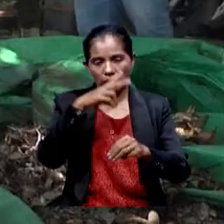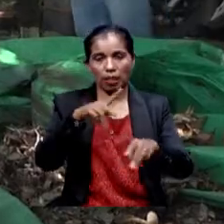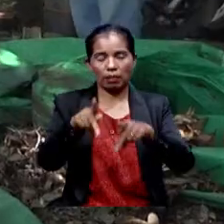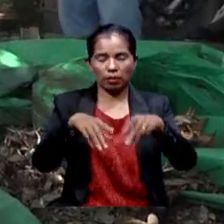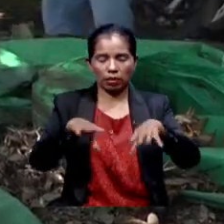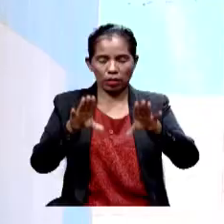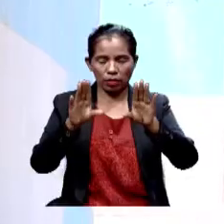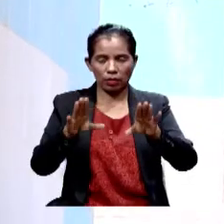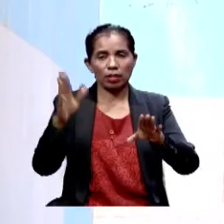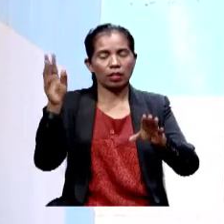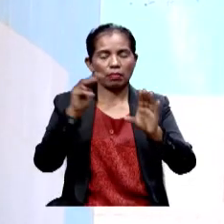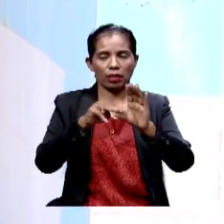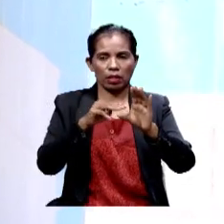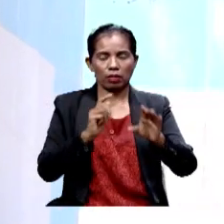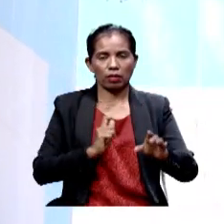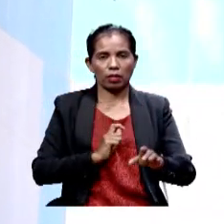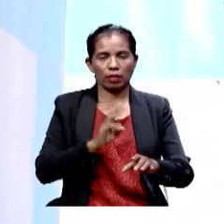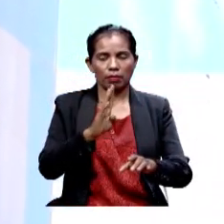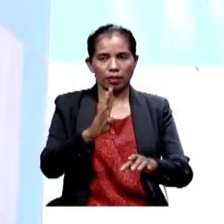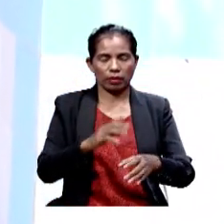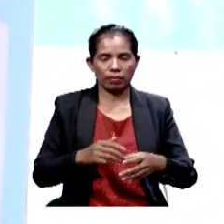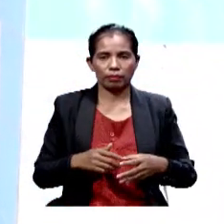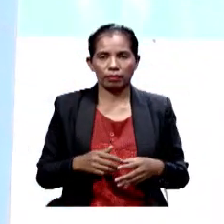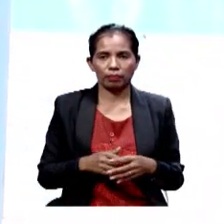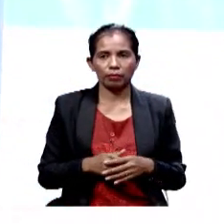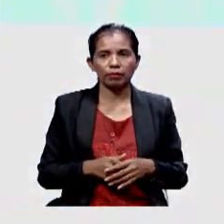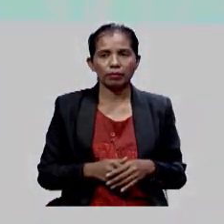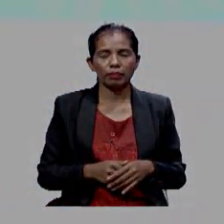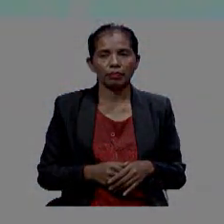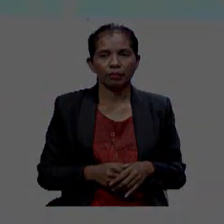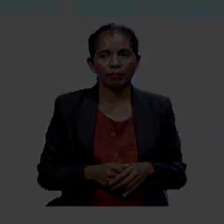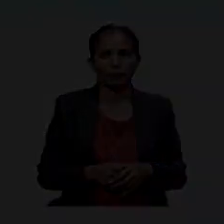sire ya mercado tebesi. Felicitas Borges, Adere Tu Semenes, ZMN.